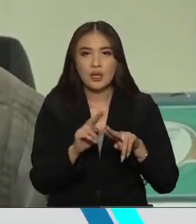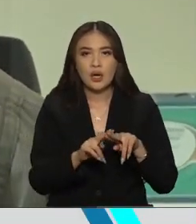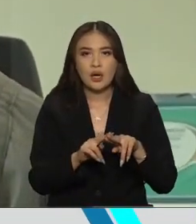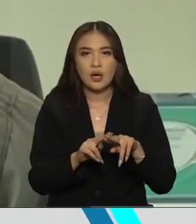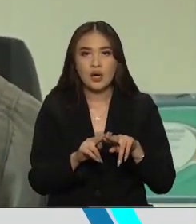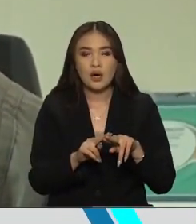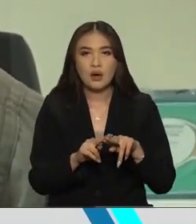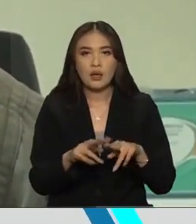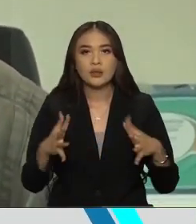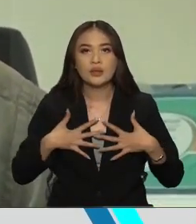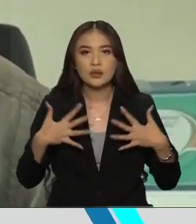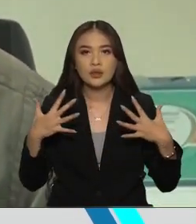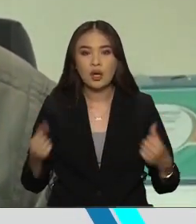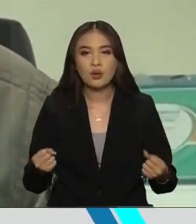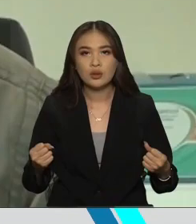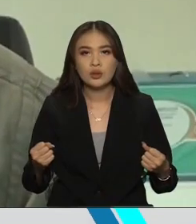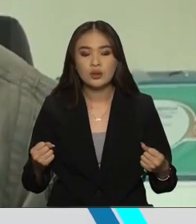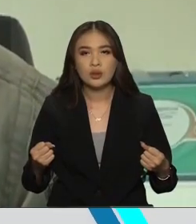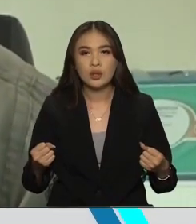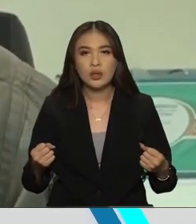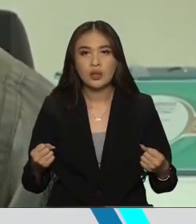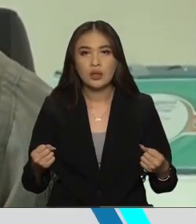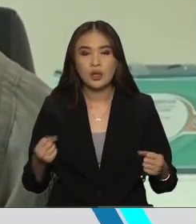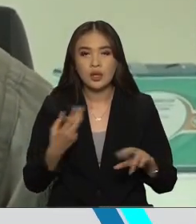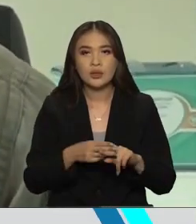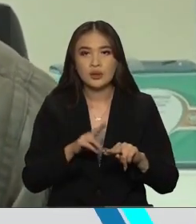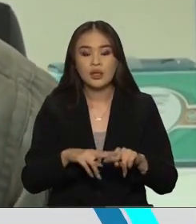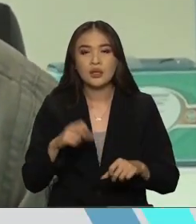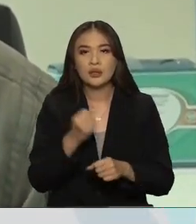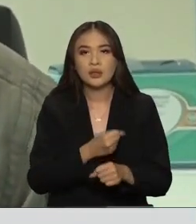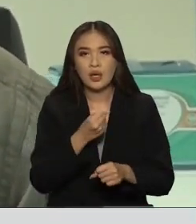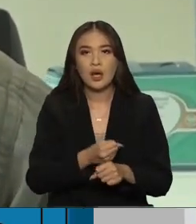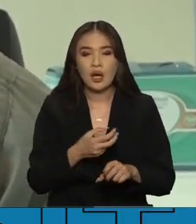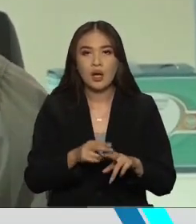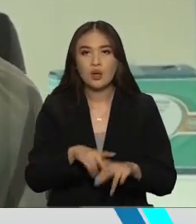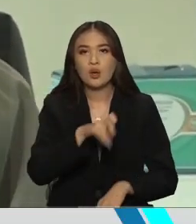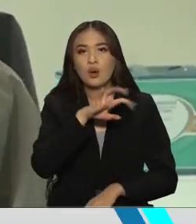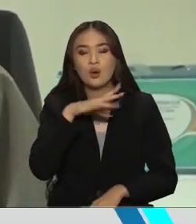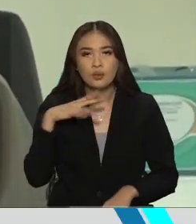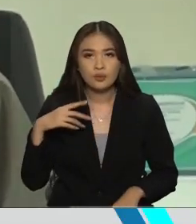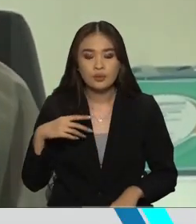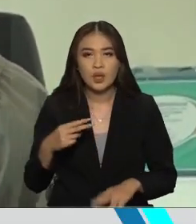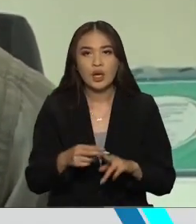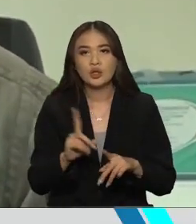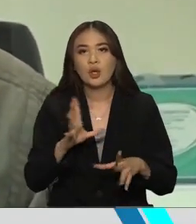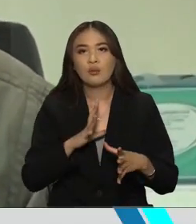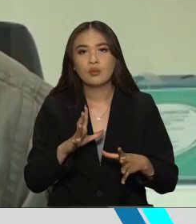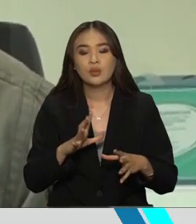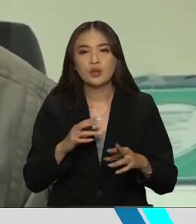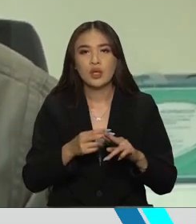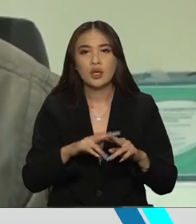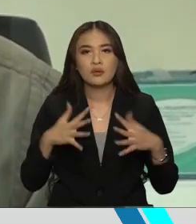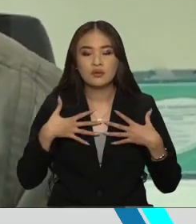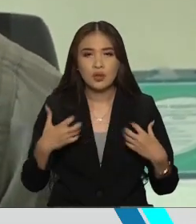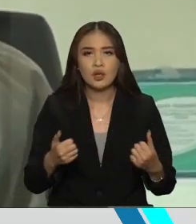зор денсаулық болсын. Мынау істеген жұмыс болсын, ырзықтар көп болсын, уайым қайғы жоқ болсын, қолдарына дерт